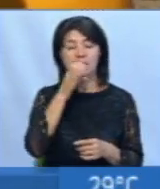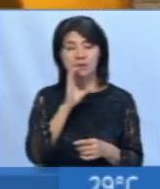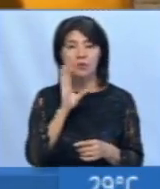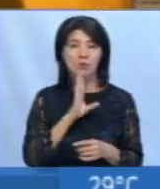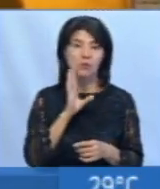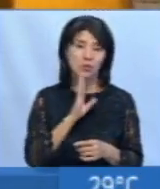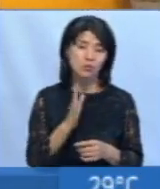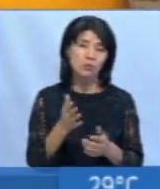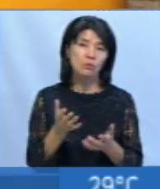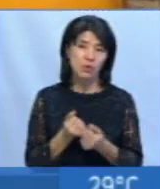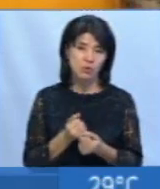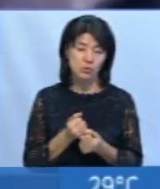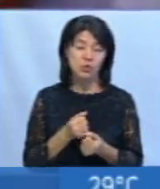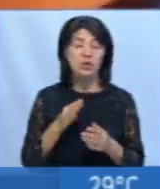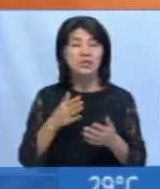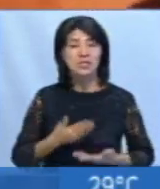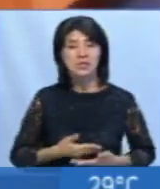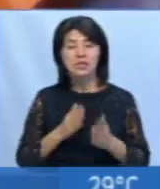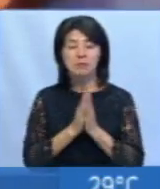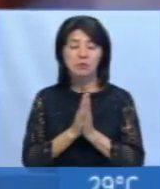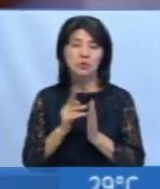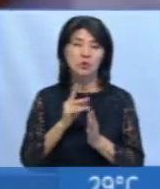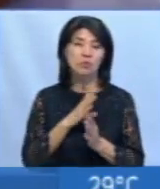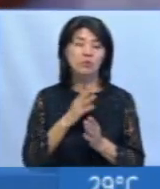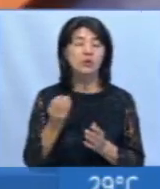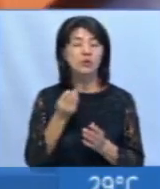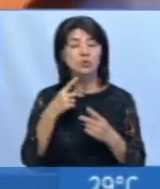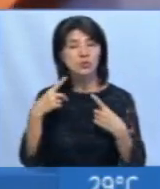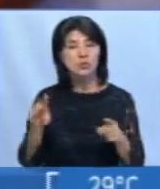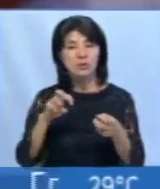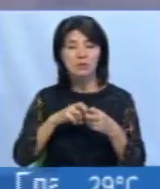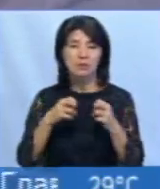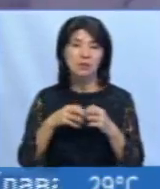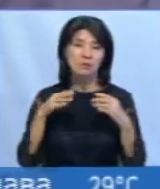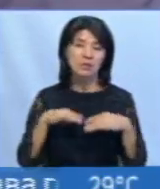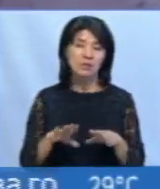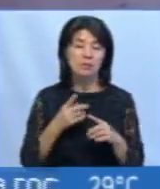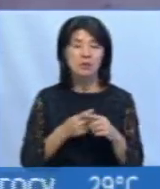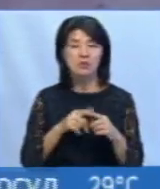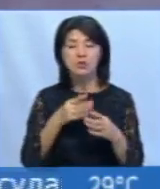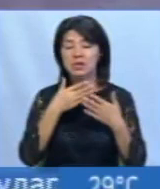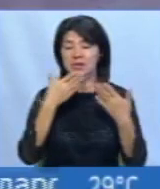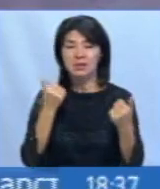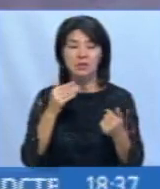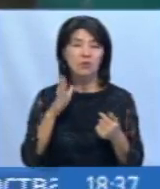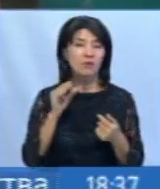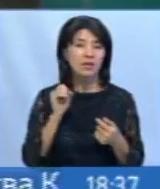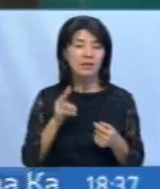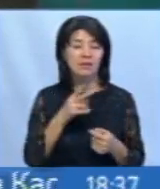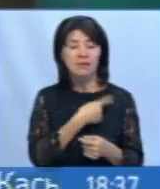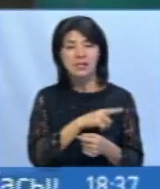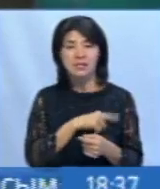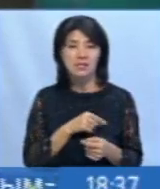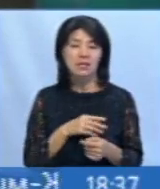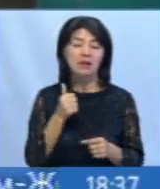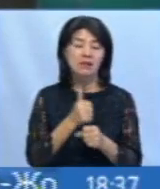Акима области решить и другую проблему. В местном фельдшерско-акушенском пункте нет медработника. Предыдущий вышел на пенсию еще в конце прошлого года. Глава региона поручил